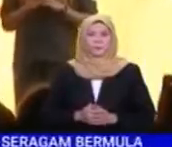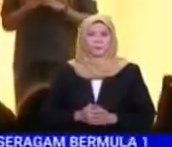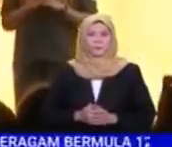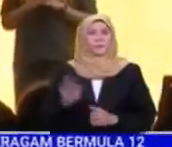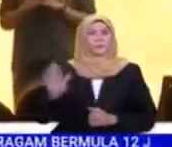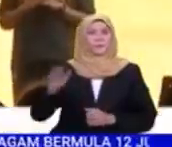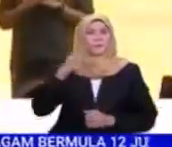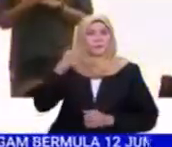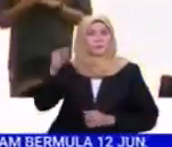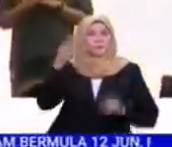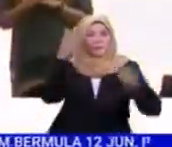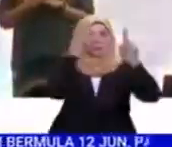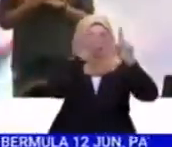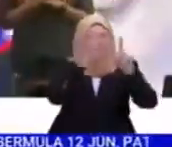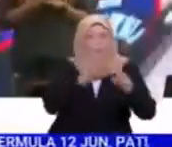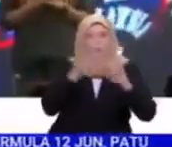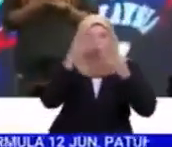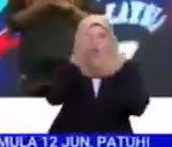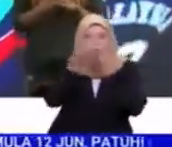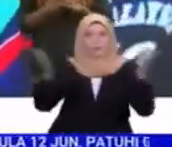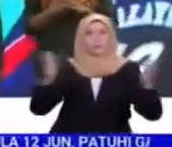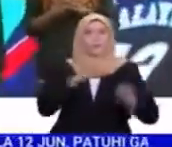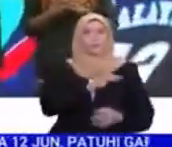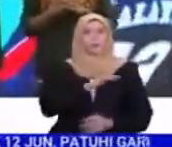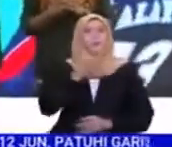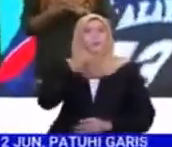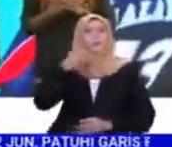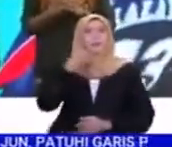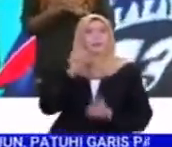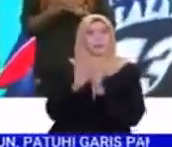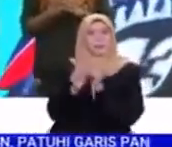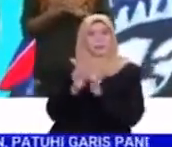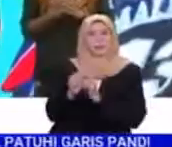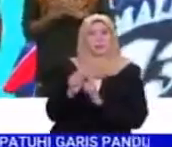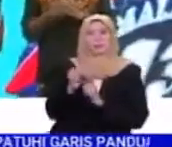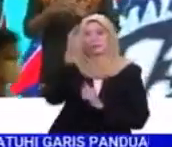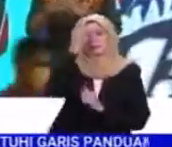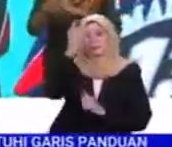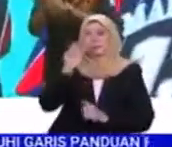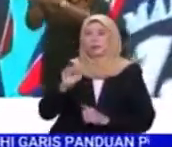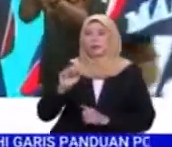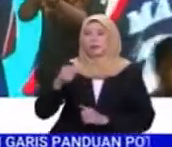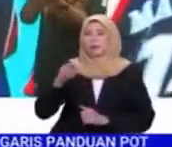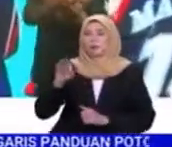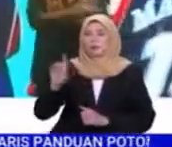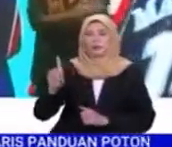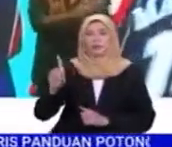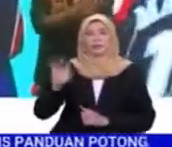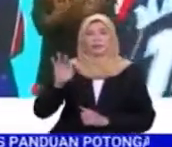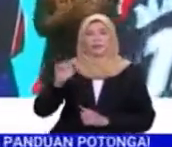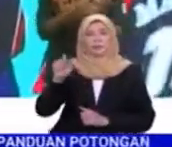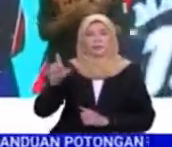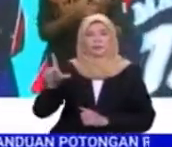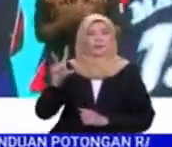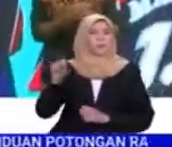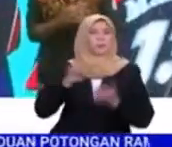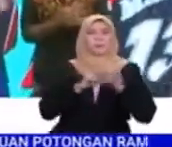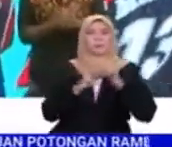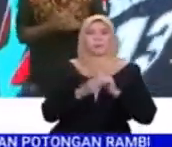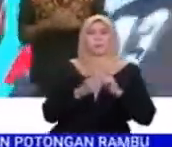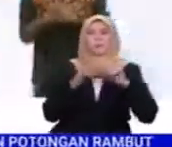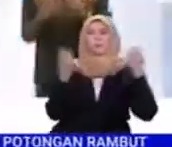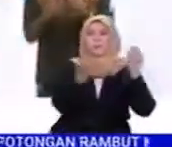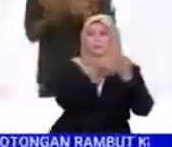Hai Beliau berkata sasaran diumumkan menteri Brio dan sukan Dato Sri Ahmad Faizal Uzumaki itu tidak menjadi masalah kepada kuncinya negara